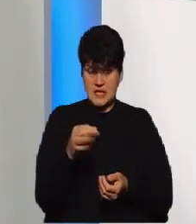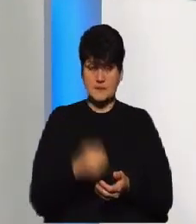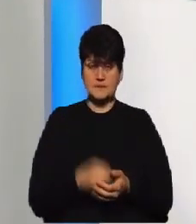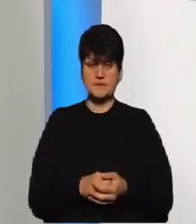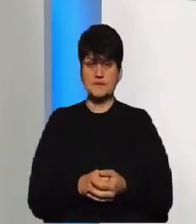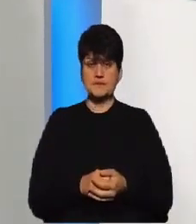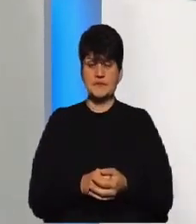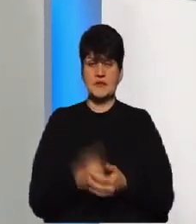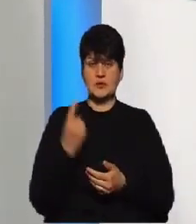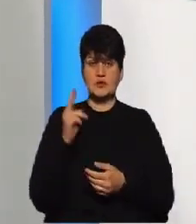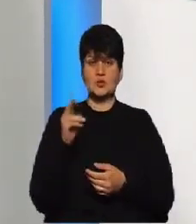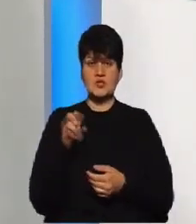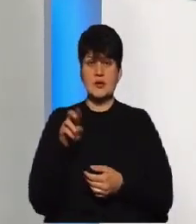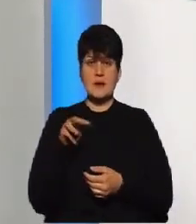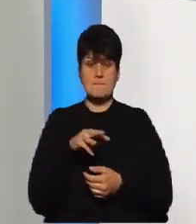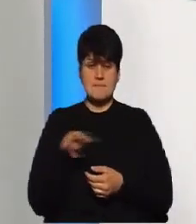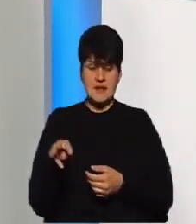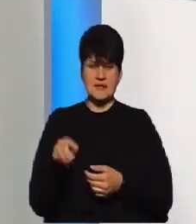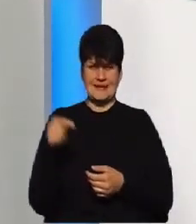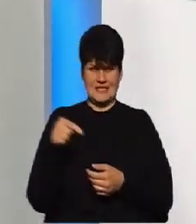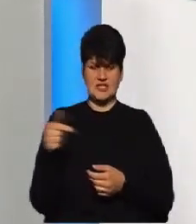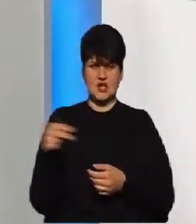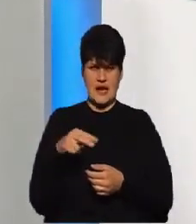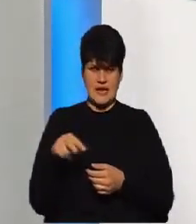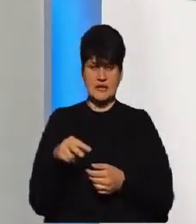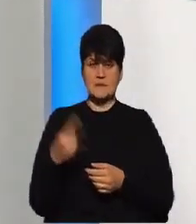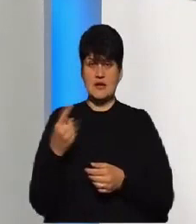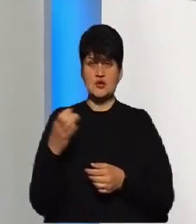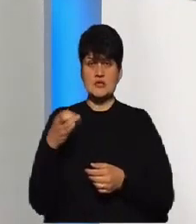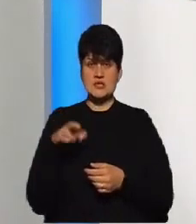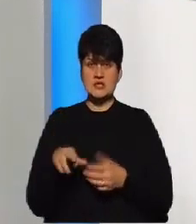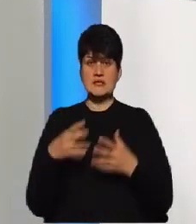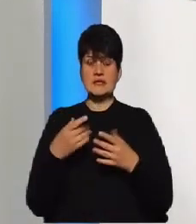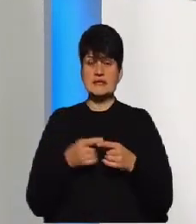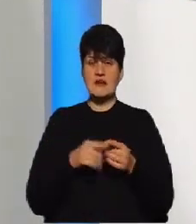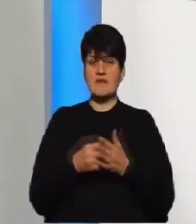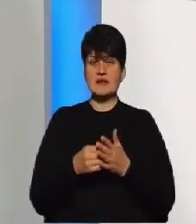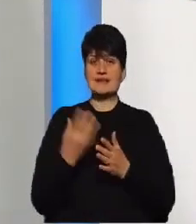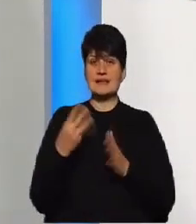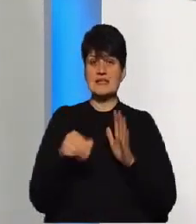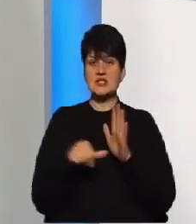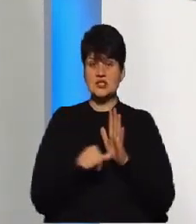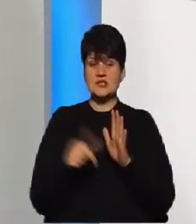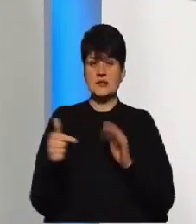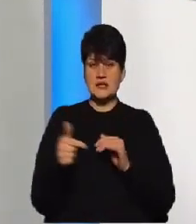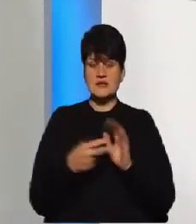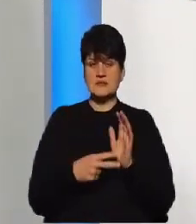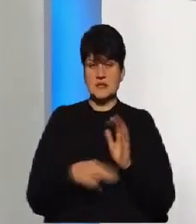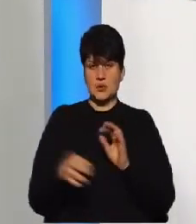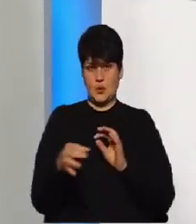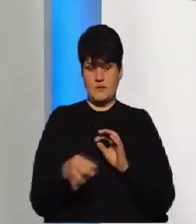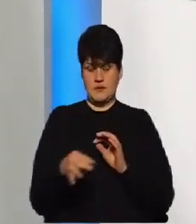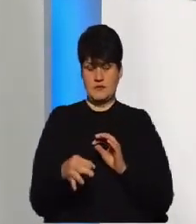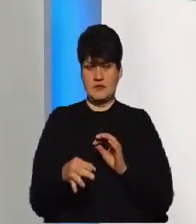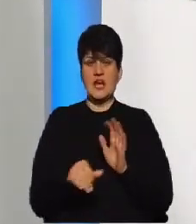метр кубічних або 1000 літрів. То зараз з 1 січня це вже вартість становить 36 гривень 70 копійок. На 6 гривень, як ми говорили. На 6